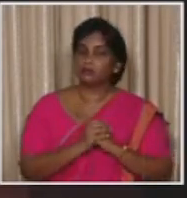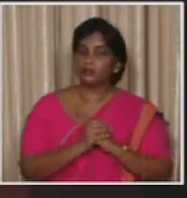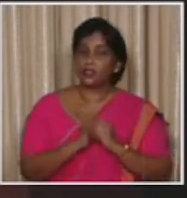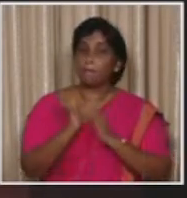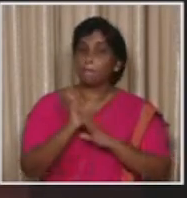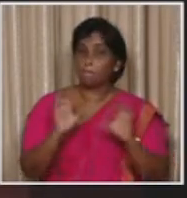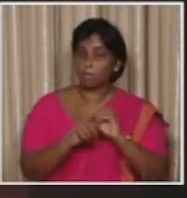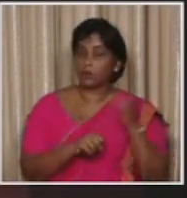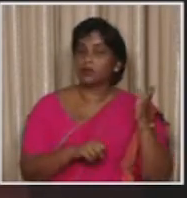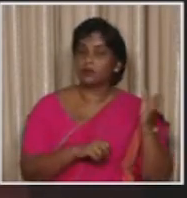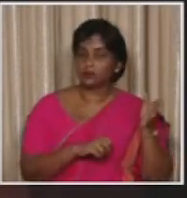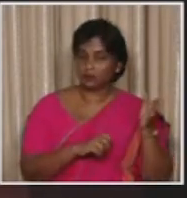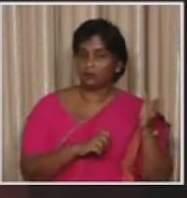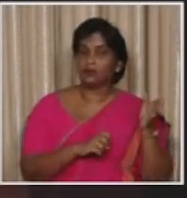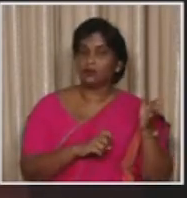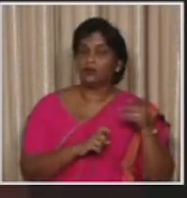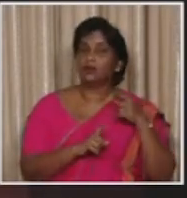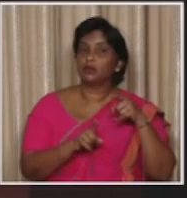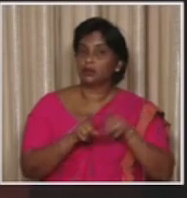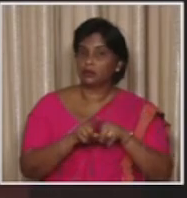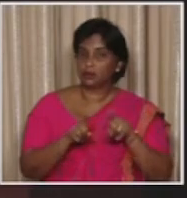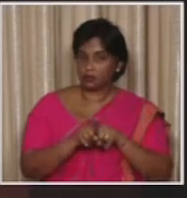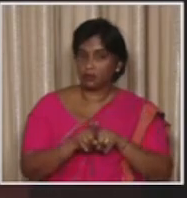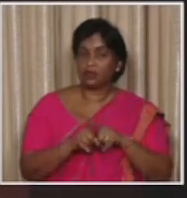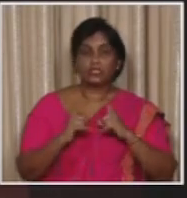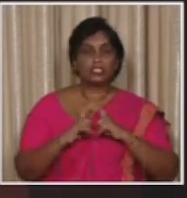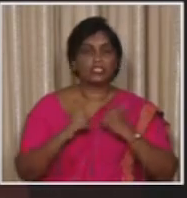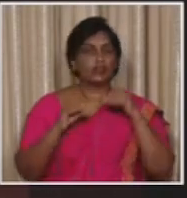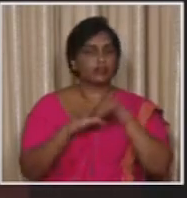මාධ්‍යවේදීන්ට මේ රටේ අද ජීවත් වෙන්නටත් බෑ.